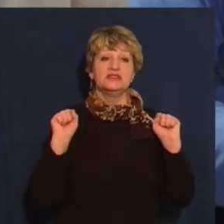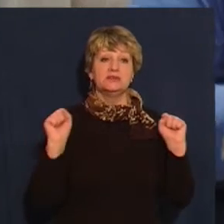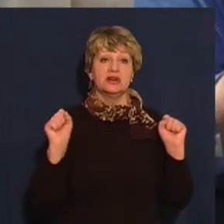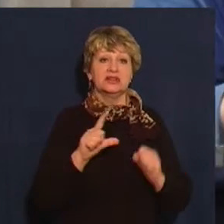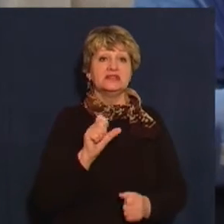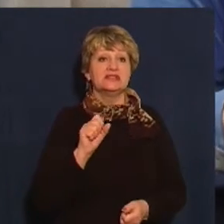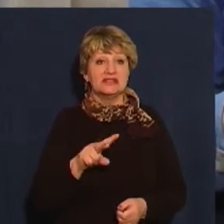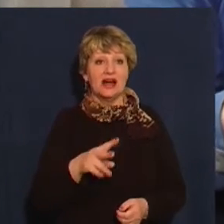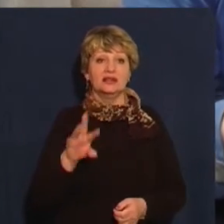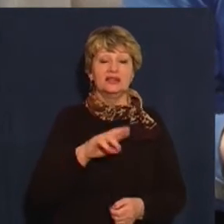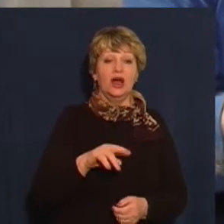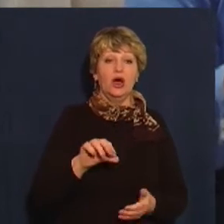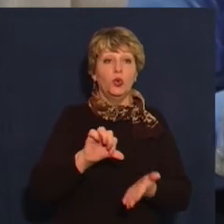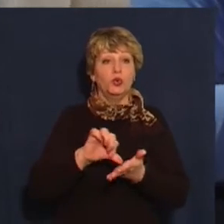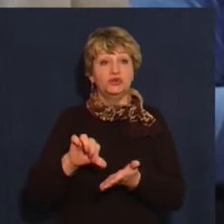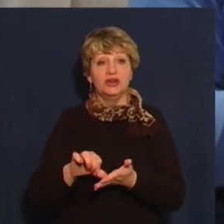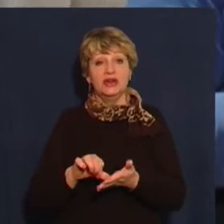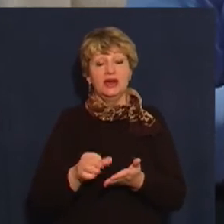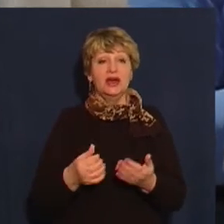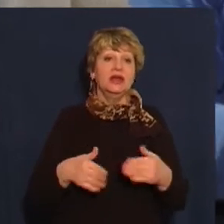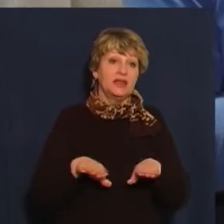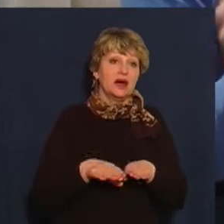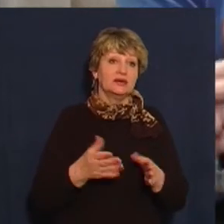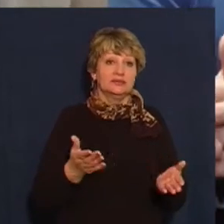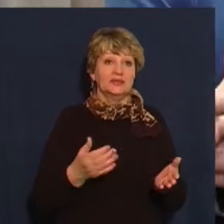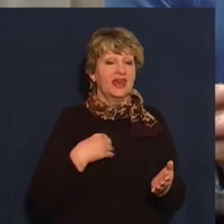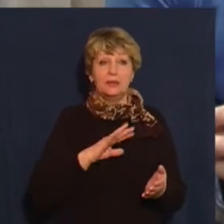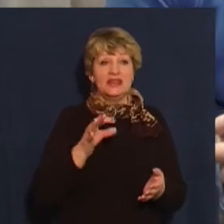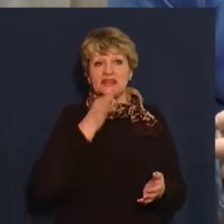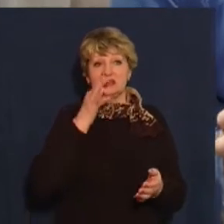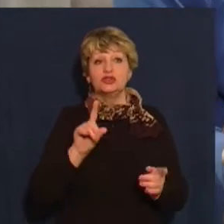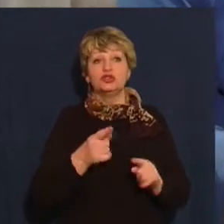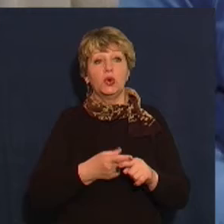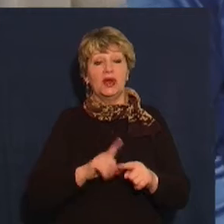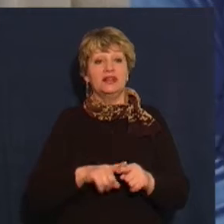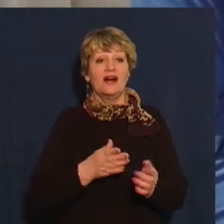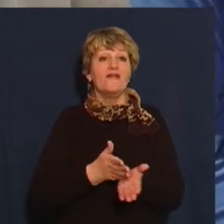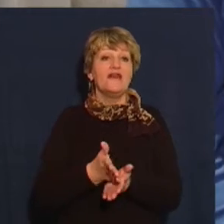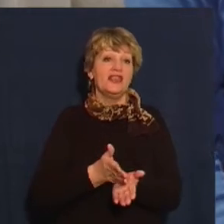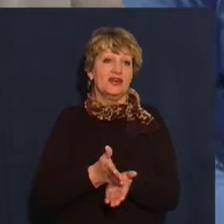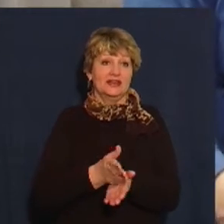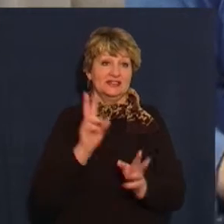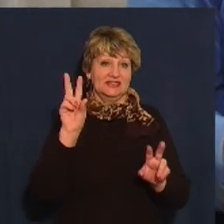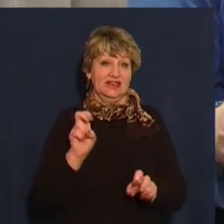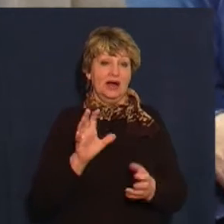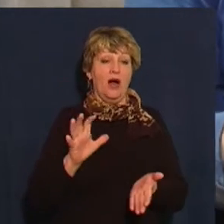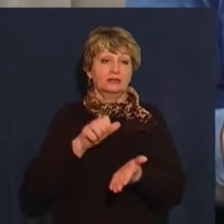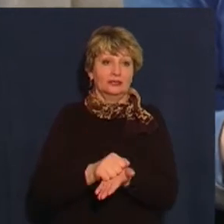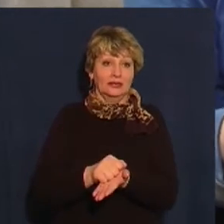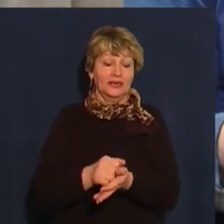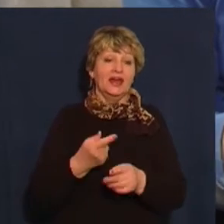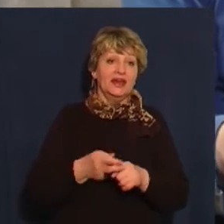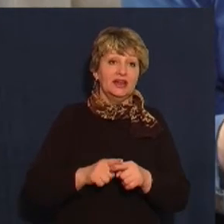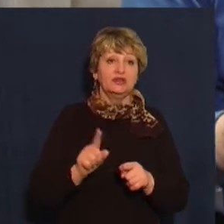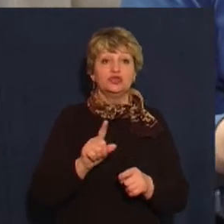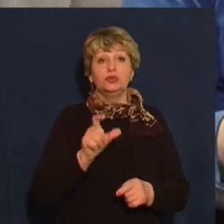тобто, такий модель такого, ну, я б не сказав, що це ветеранський хаб, ну, так не можна сказати. Але таку модель, щоб люди